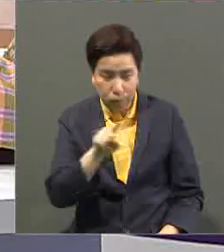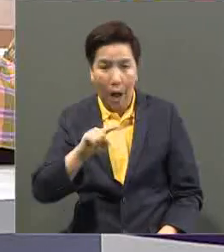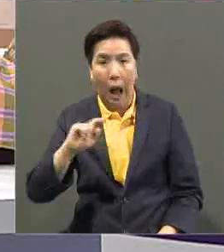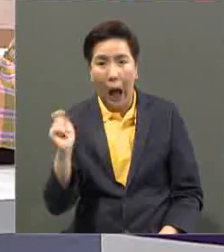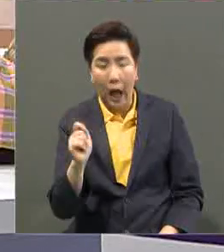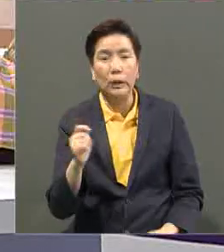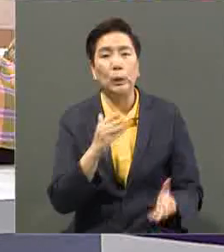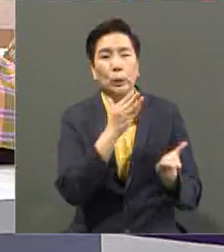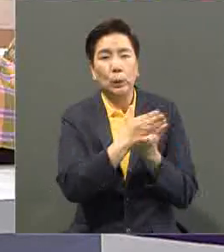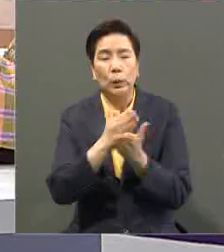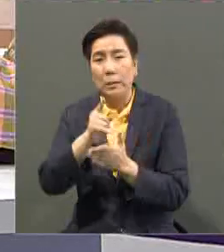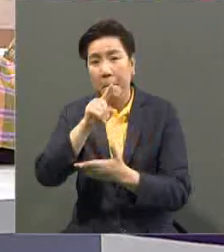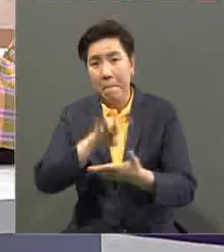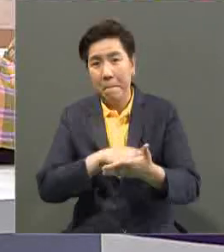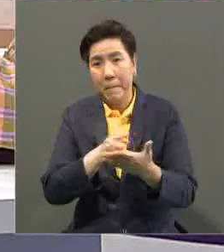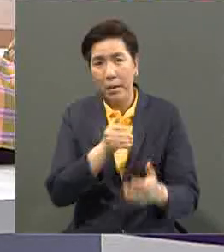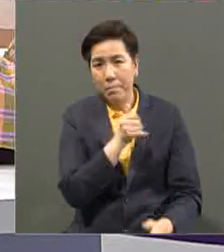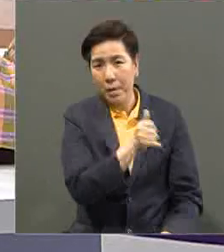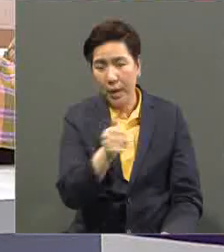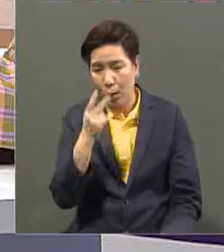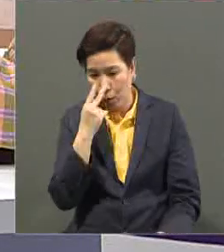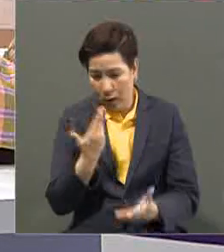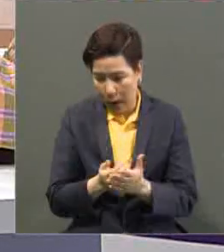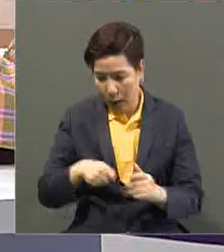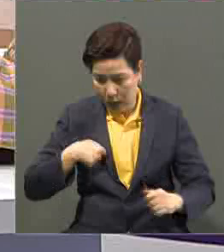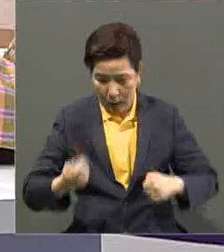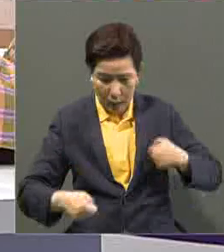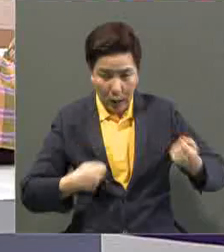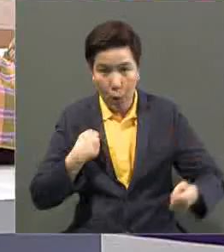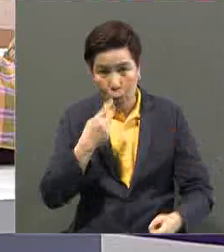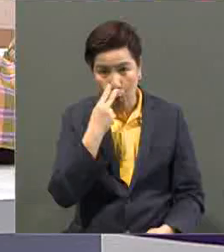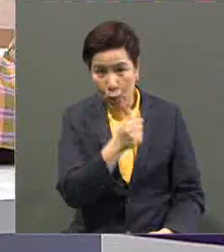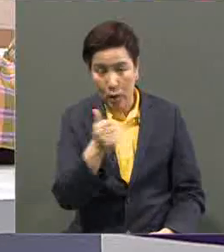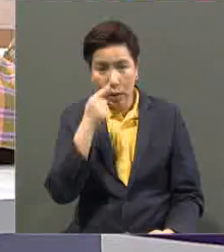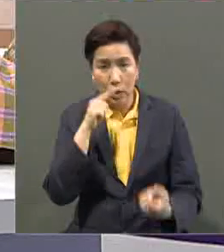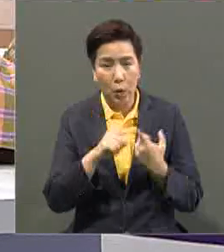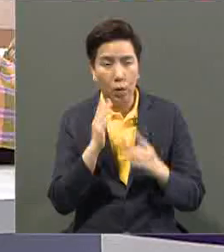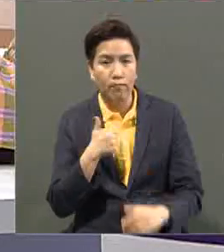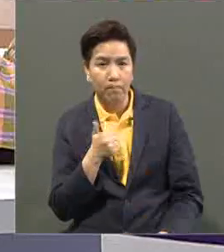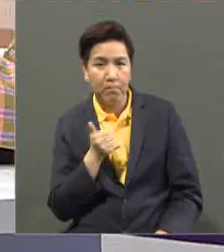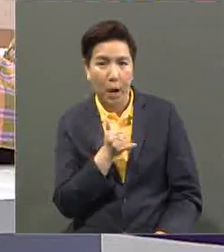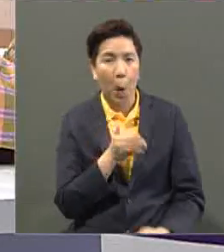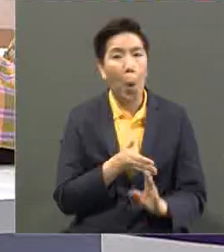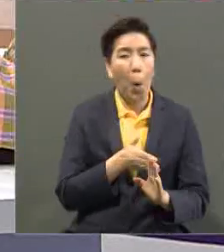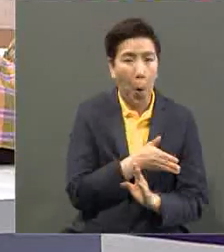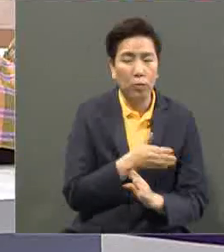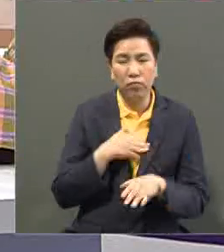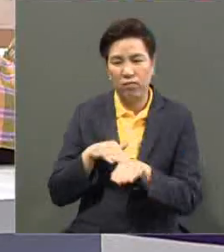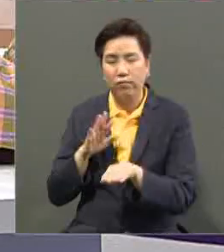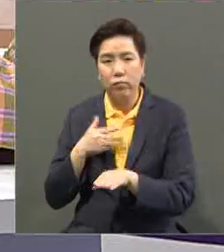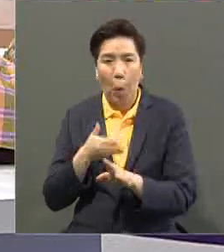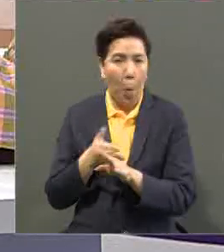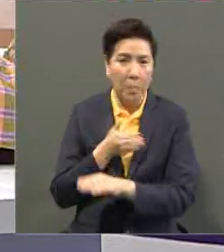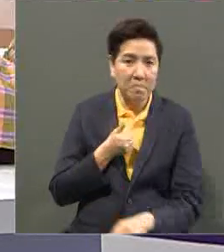อังคารวางแผนกันให้ดีนะใช้เงินใช้สตุ้งสตางค์ในการเที่ยวเอ๊ะบางคนอาจจะเลือกไปก่อนเพื่อจะหลีกเลี่ยงในช่วงของ